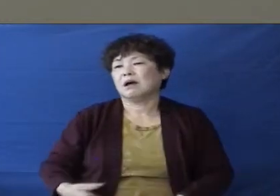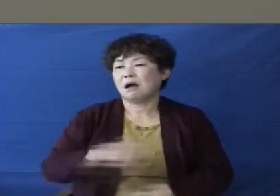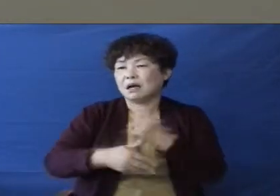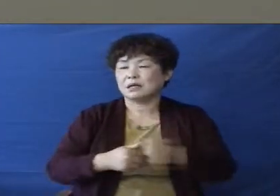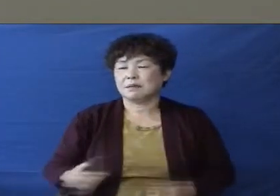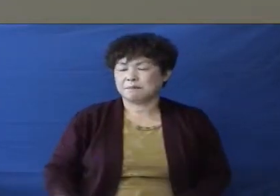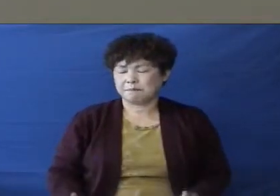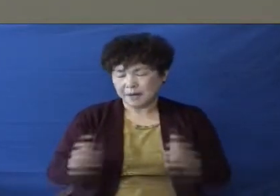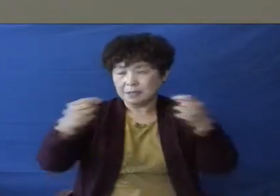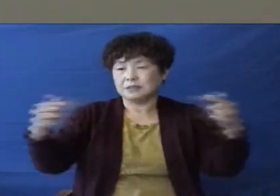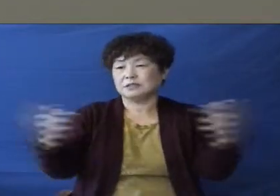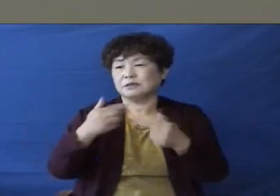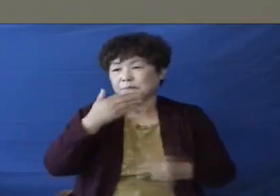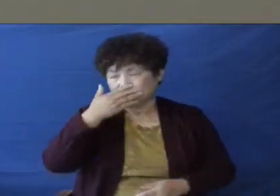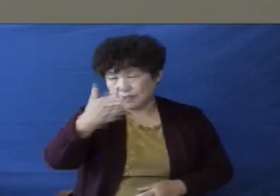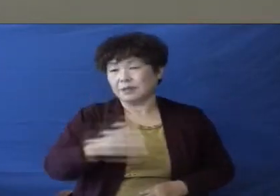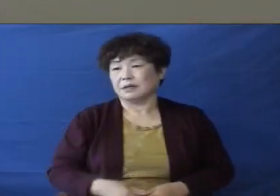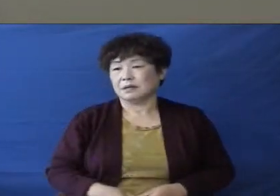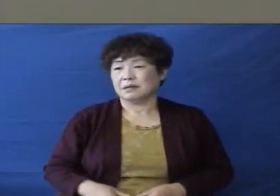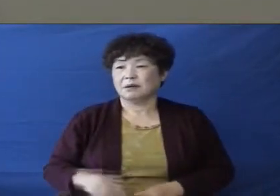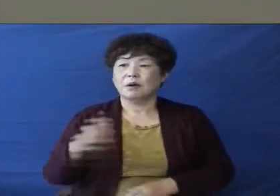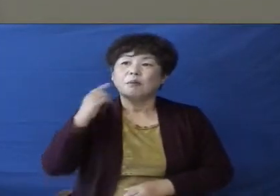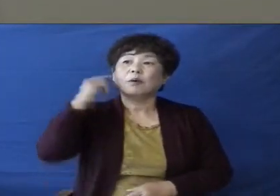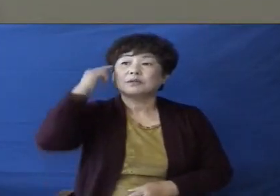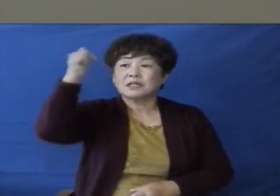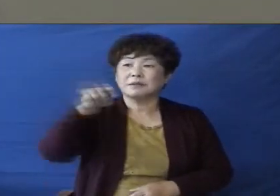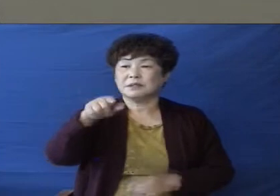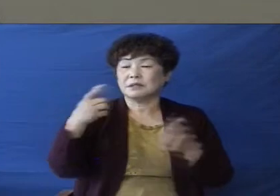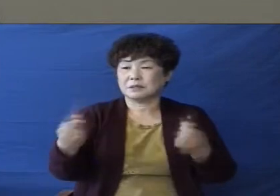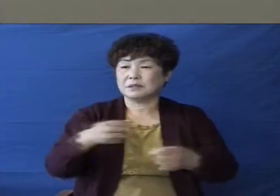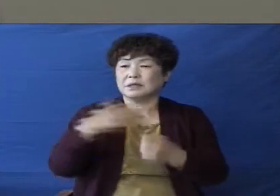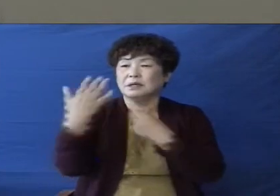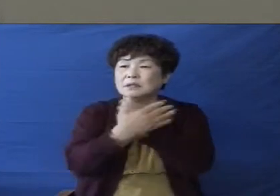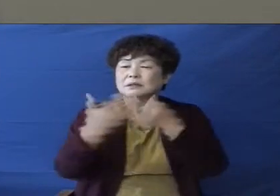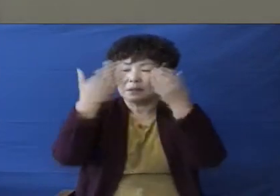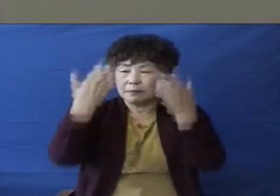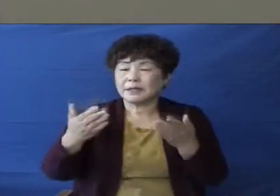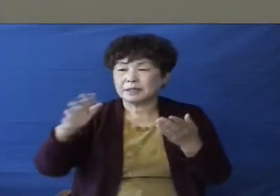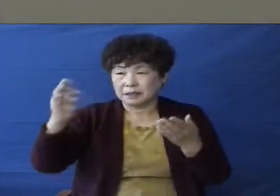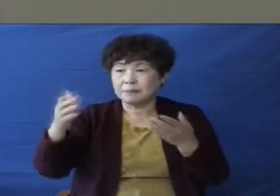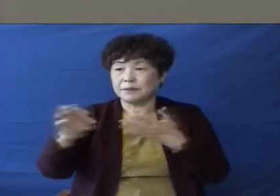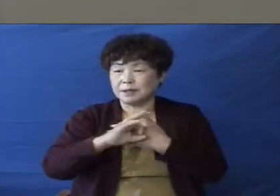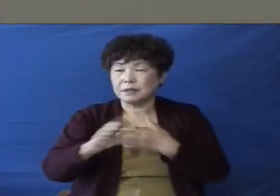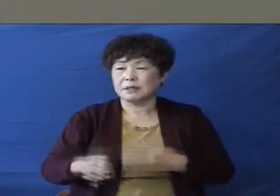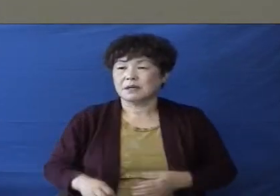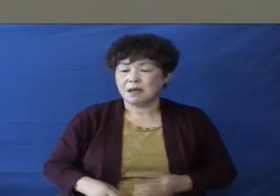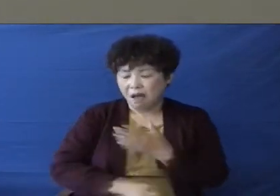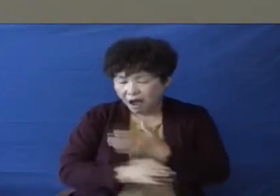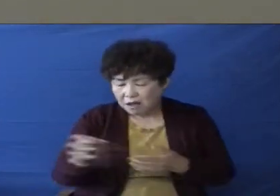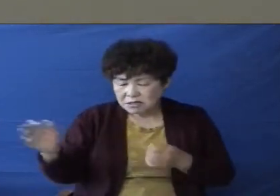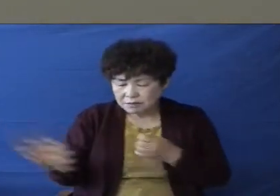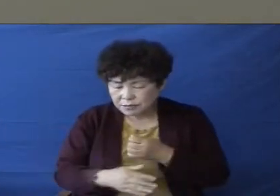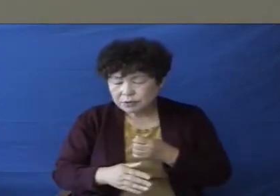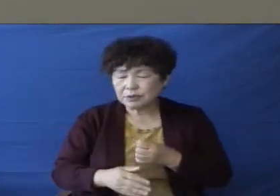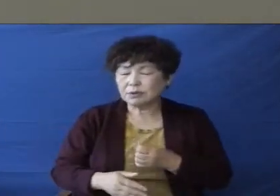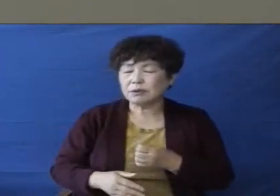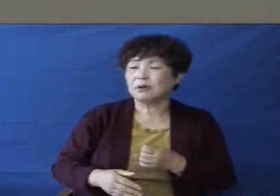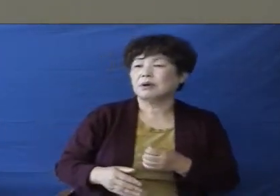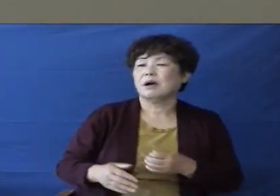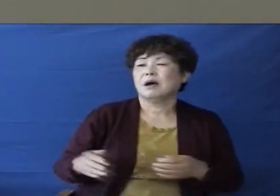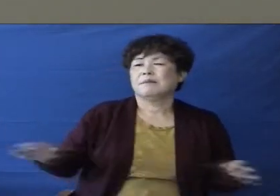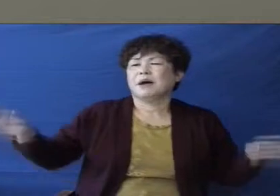받잖아요 말씀 준비도 제대로 못해요 아침부터 밤늦게까지 그냥 기도 받으려고